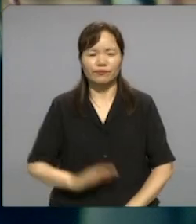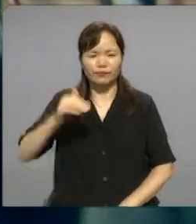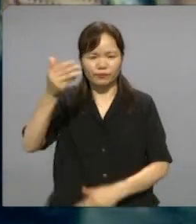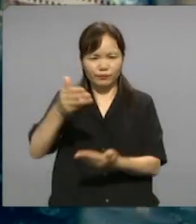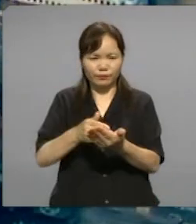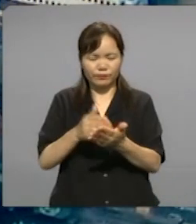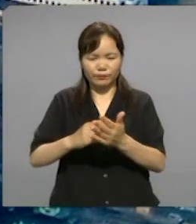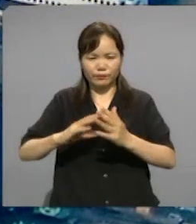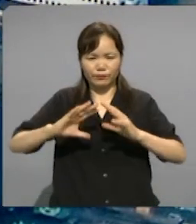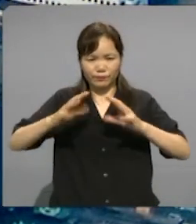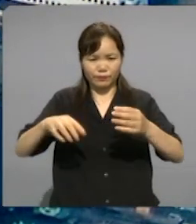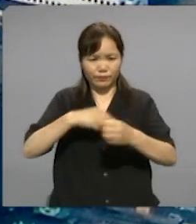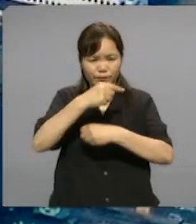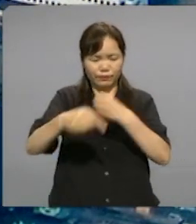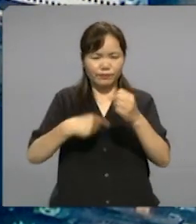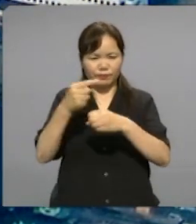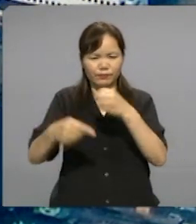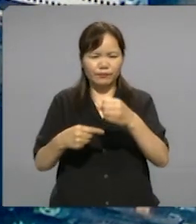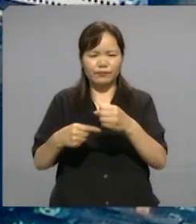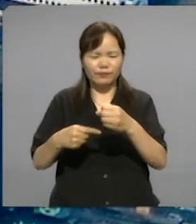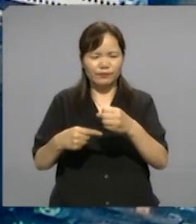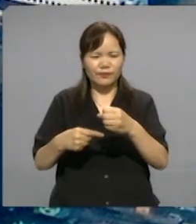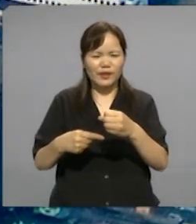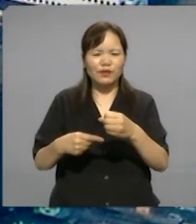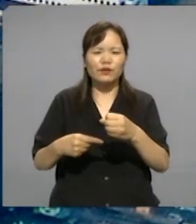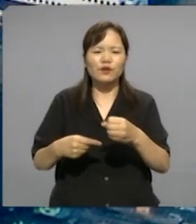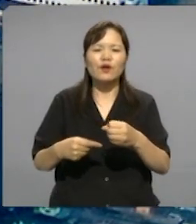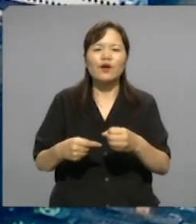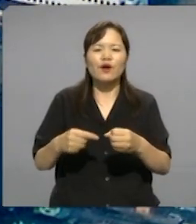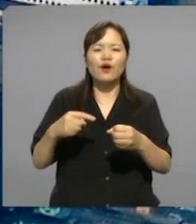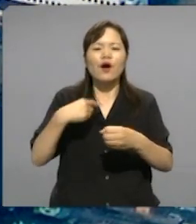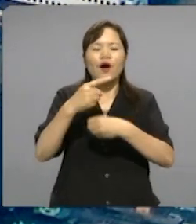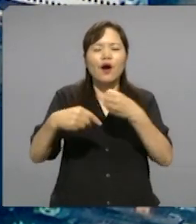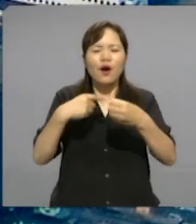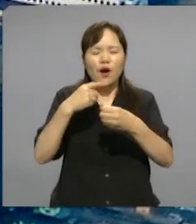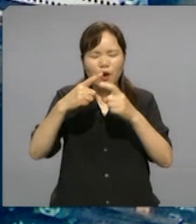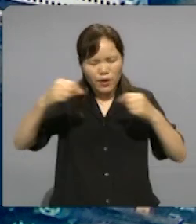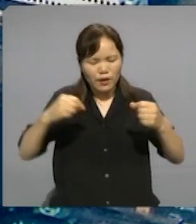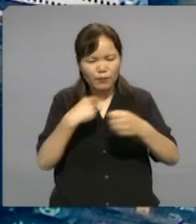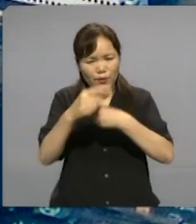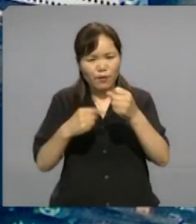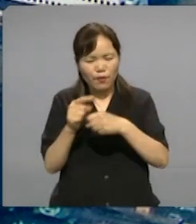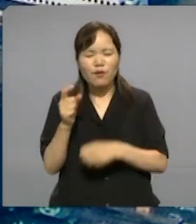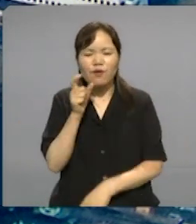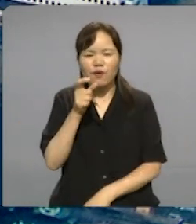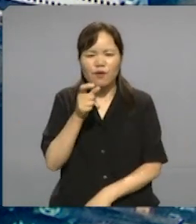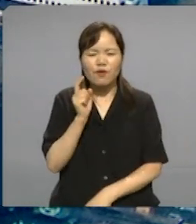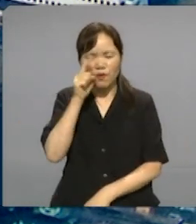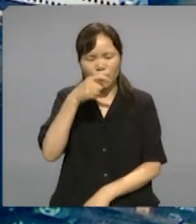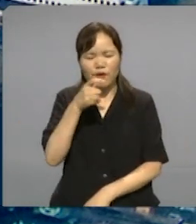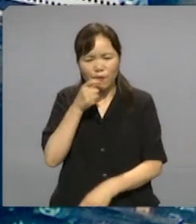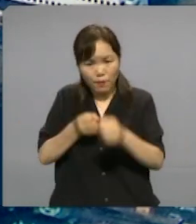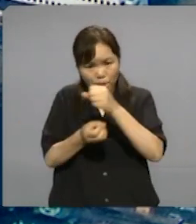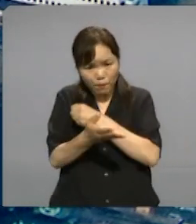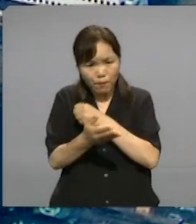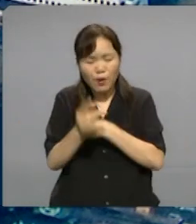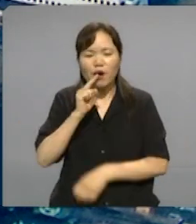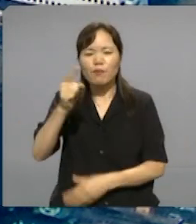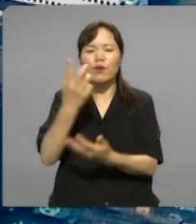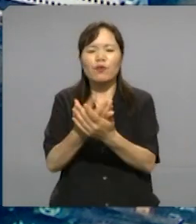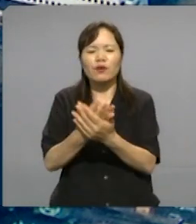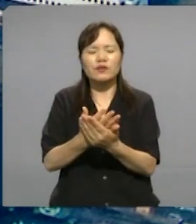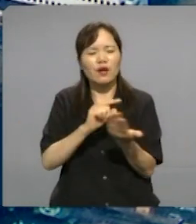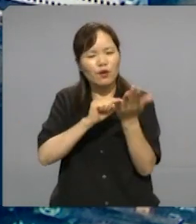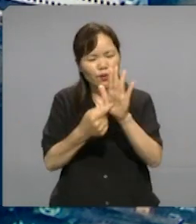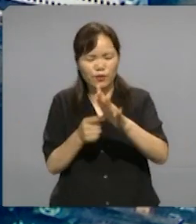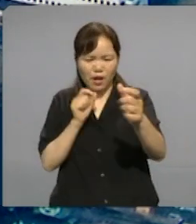다음 소식입니다. 국제 원자력 기구 IAEA의 후쿠시마 원전 오염수 안전성 평가 보고서 공개가 초읽기에 들어가면서 정치권의